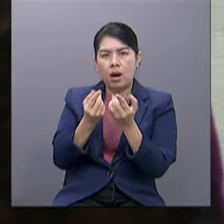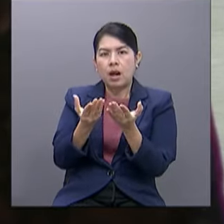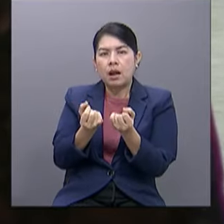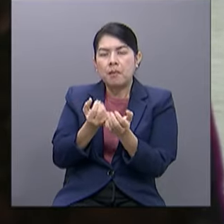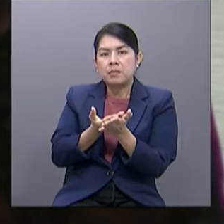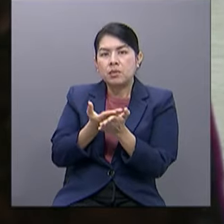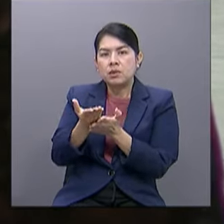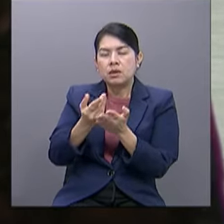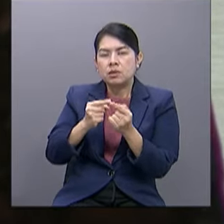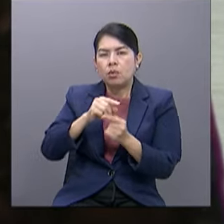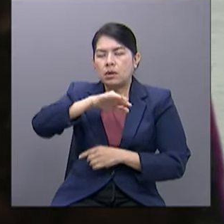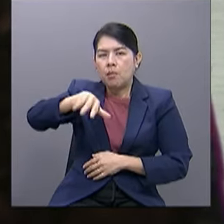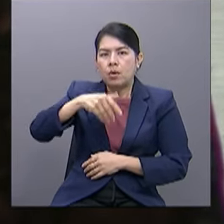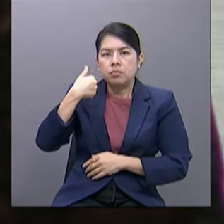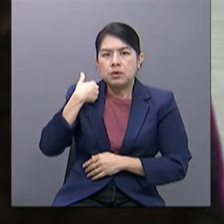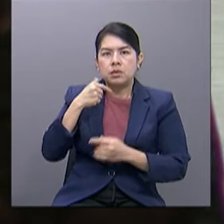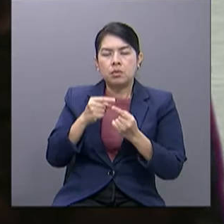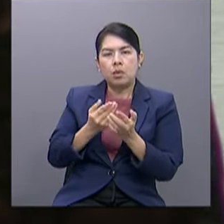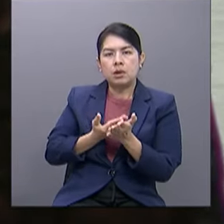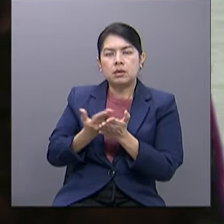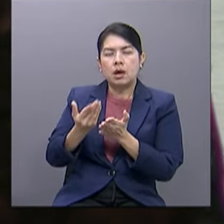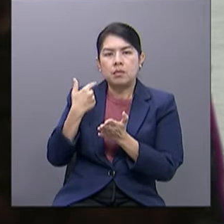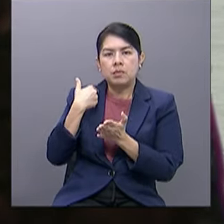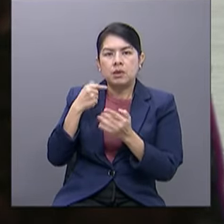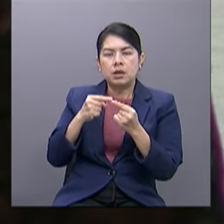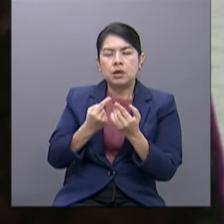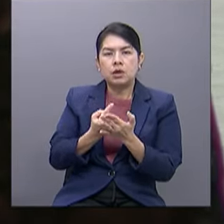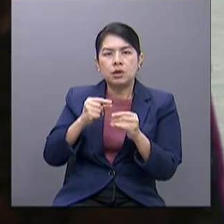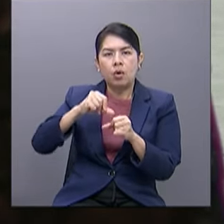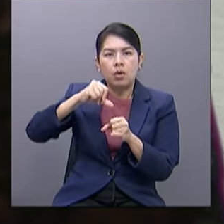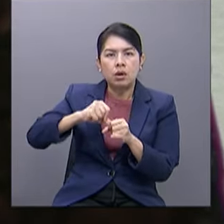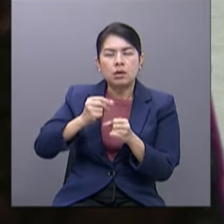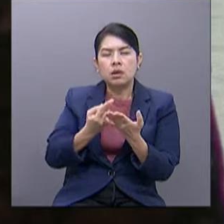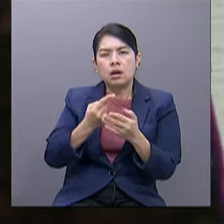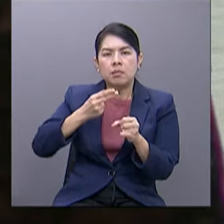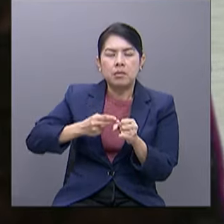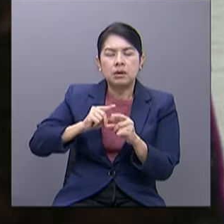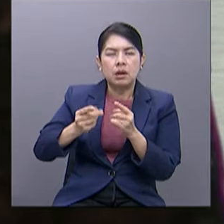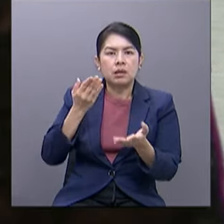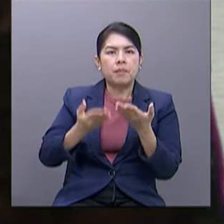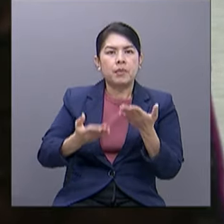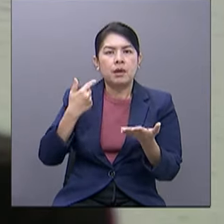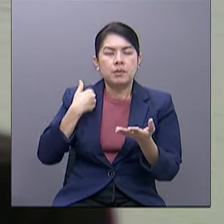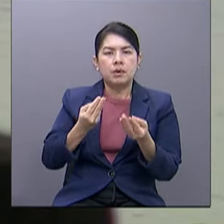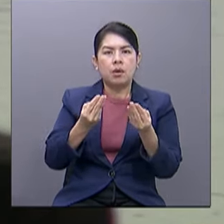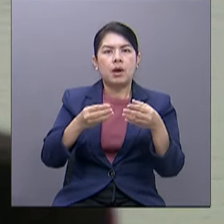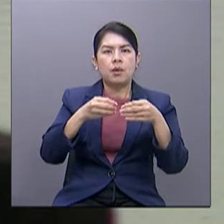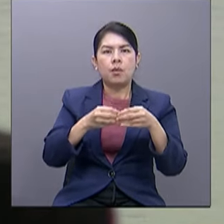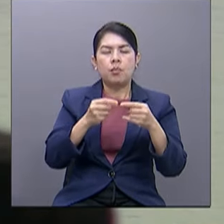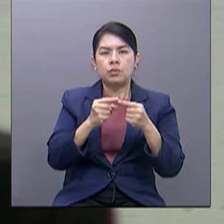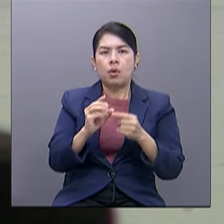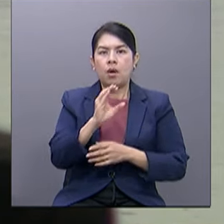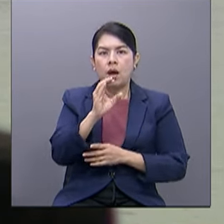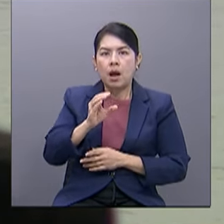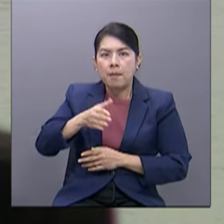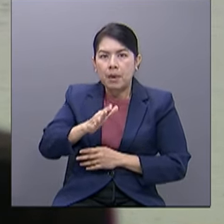ำหรับอุปกรณ์การประมงที่ผิดกฎหมายน้ำมันเชื้อเพลิงและค่าใช้จ่ายอื่นๆให้กับชาวประมงสามารถที่จะผ่อน